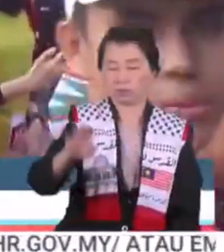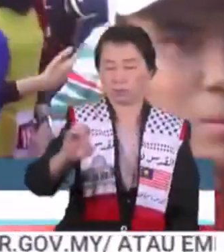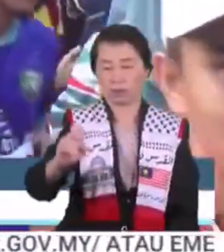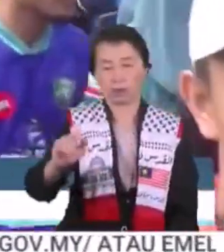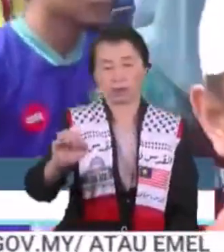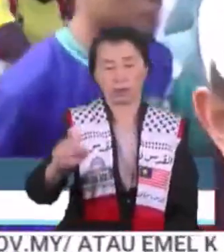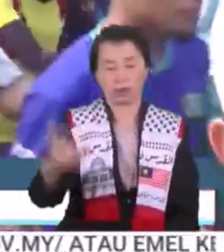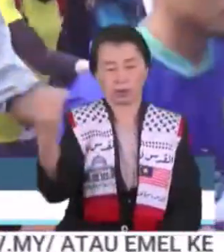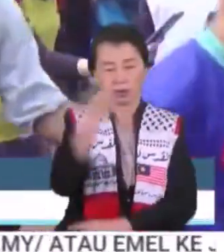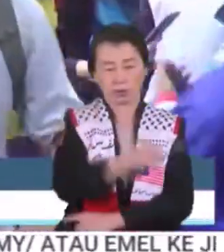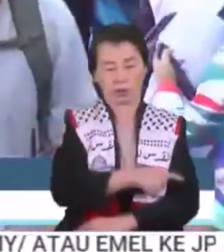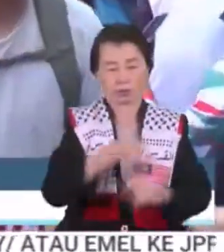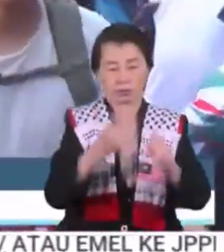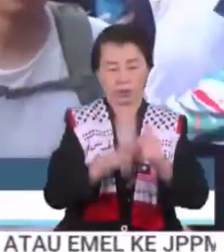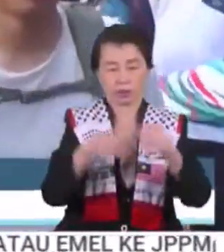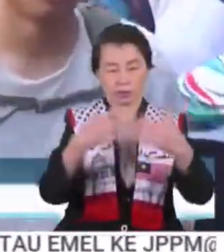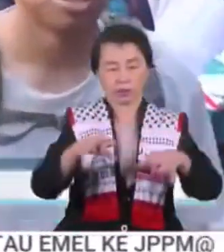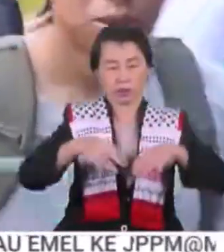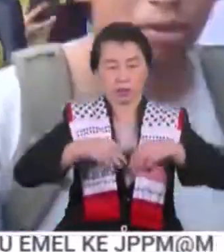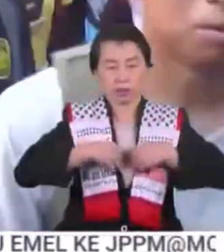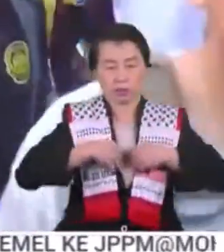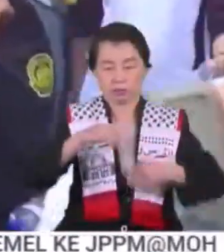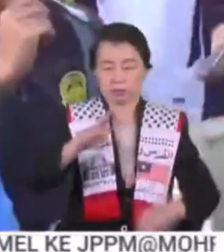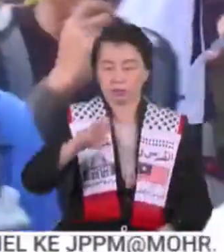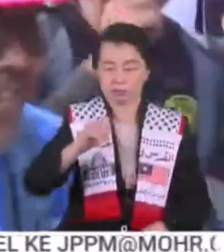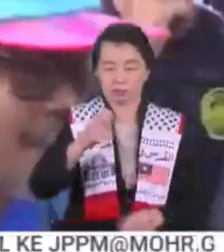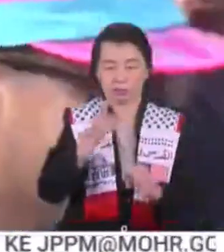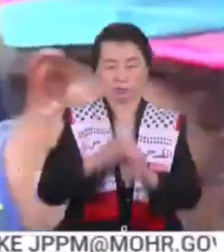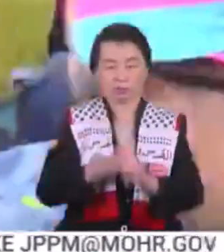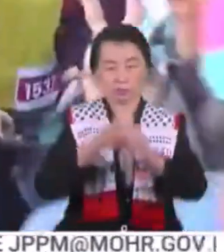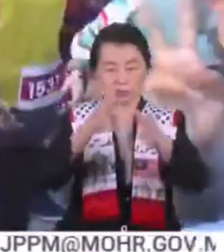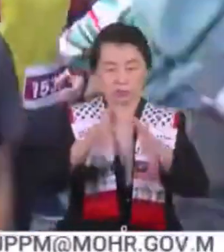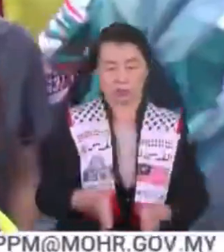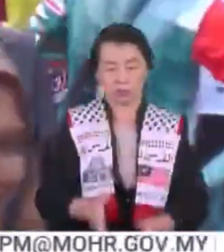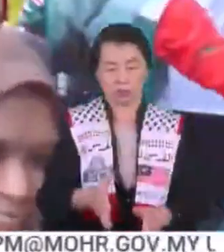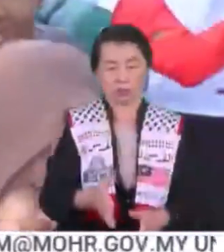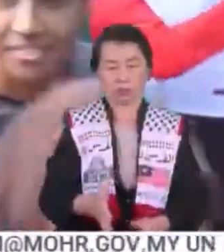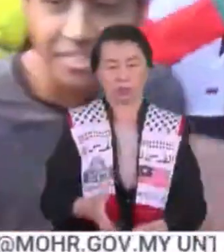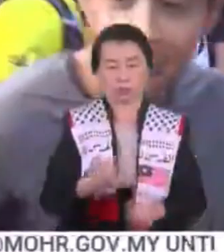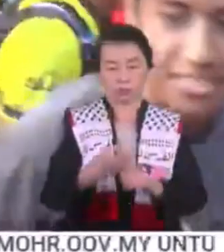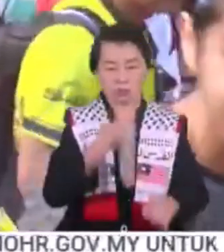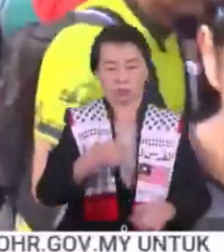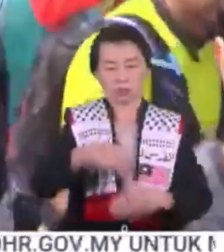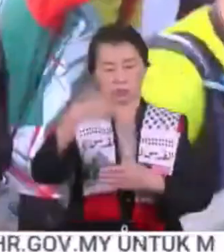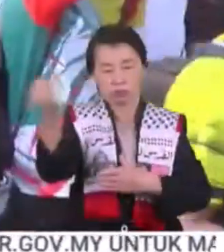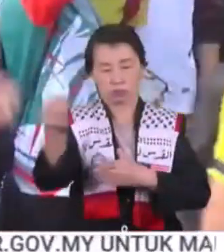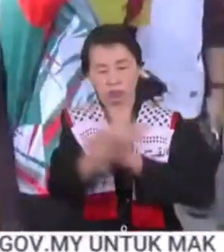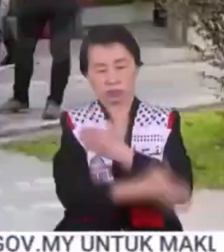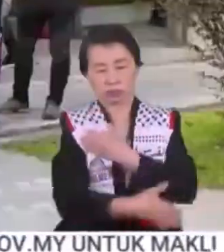Penganjuran hari pertama program tersebut telah menerima 40 penyertaan peserta dari luar negara.